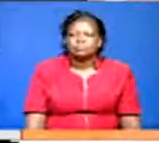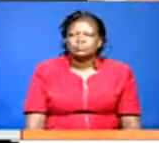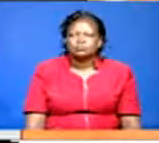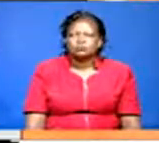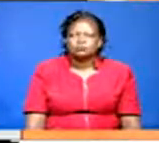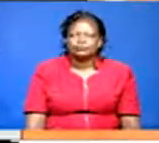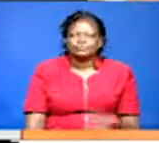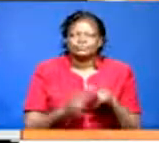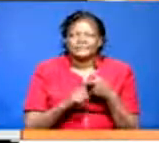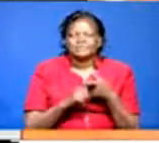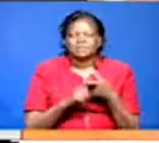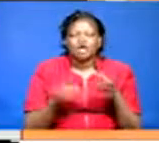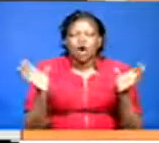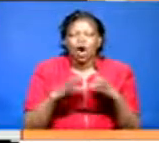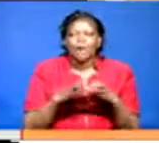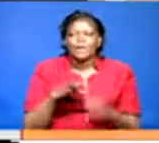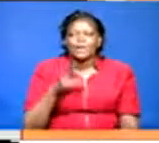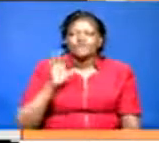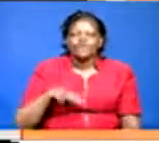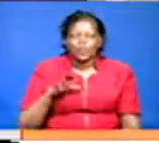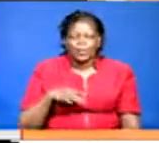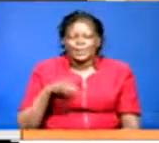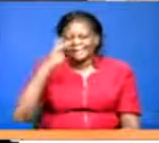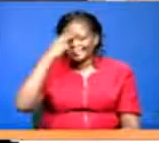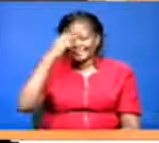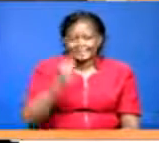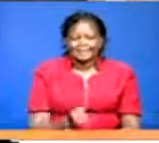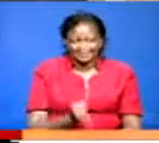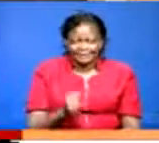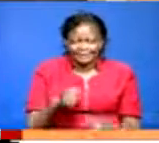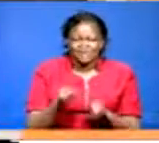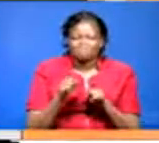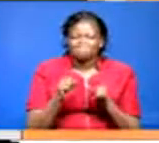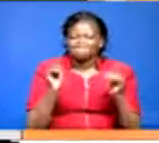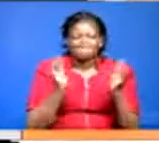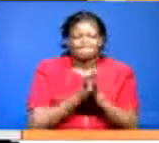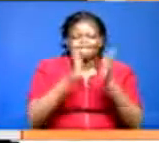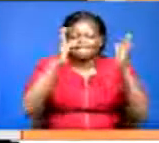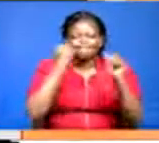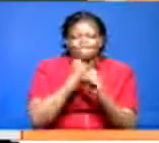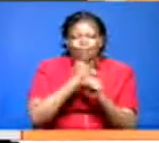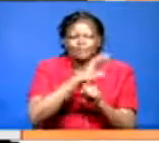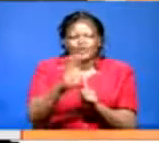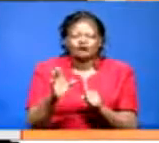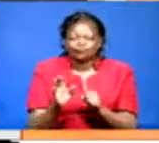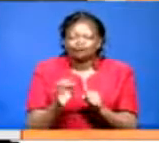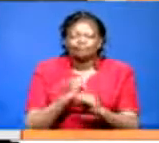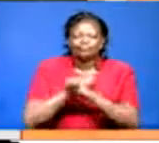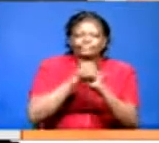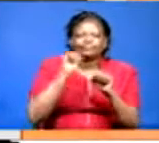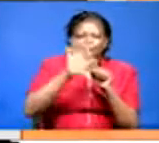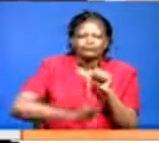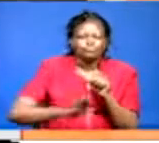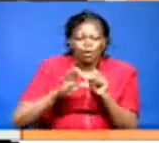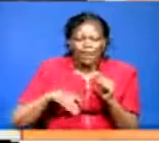Na mtazamaji, kundi la wanawake katika kaunti ya Kajiado limemiminiwa sifa kwa juhudi zao za kuhifadhi mazingira. Wanawake